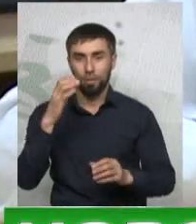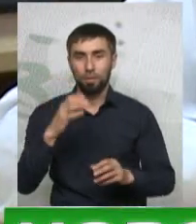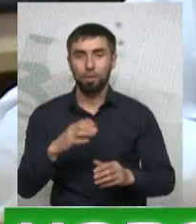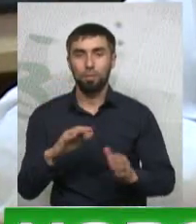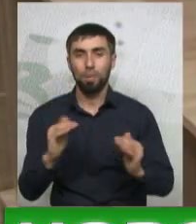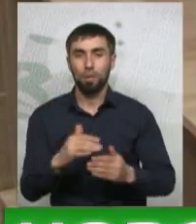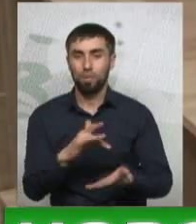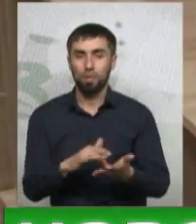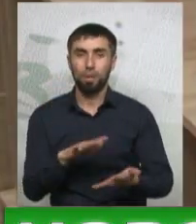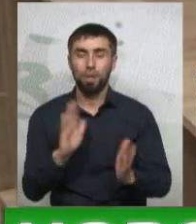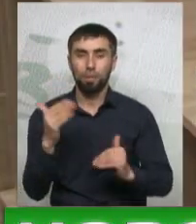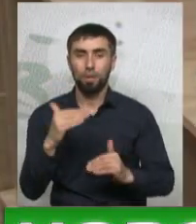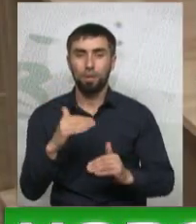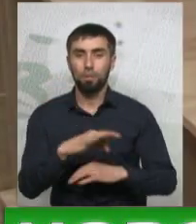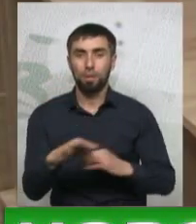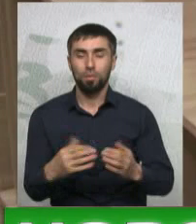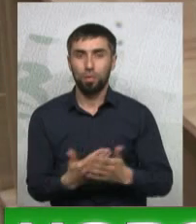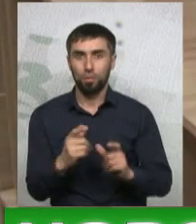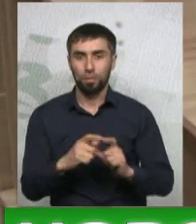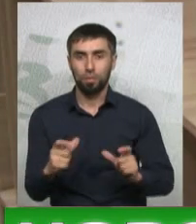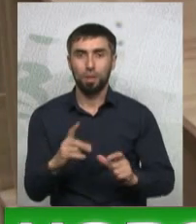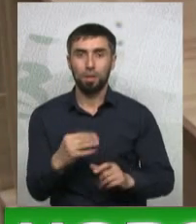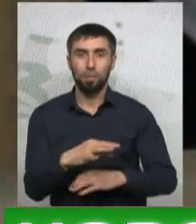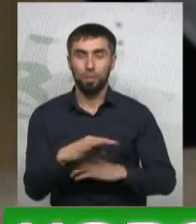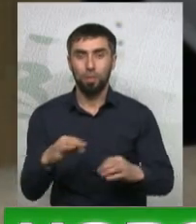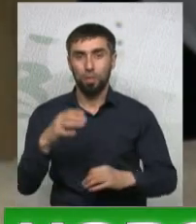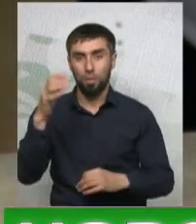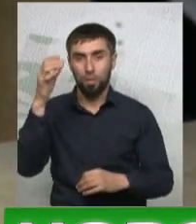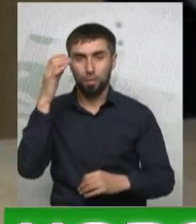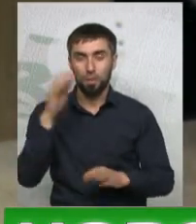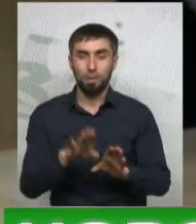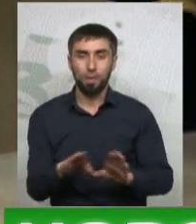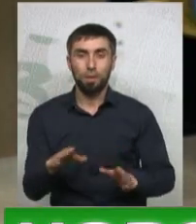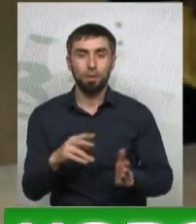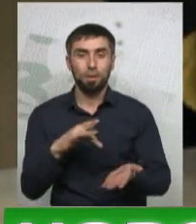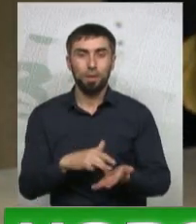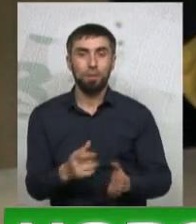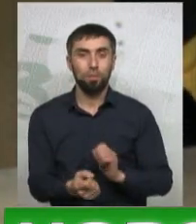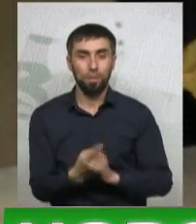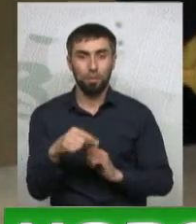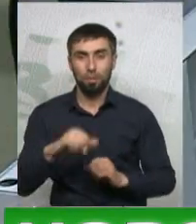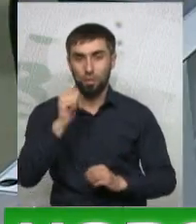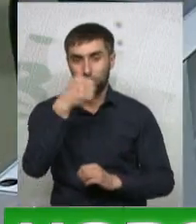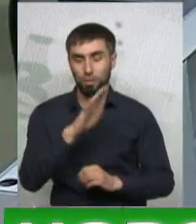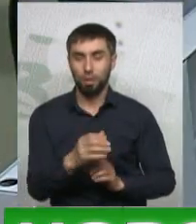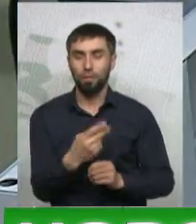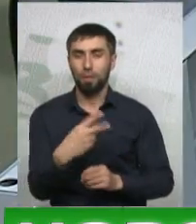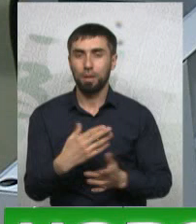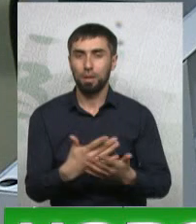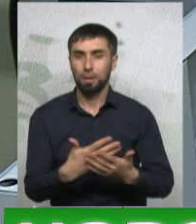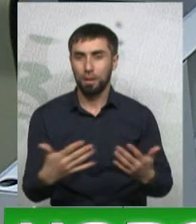малых городов в рамках проекта «Современная школа» нацпроекта образования. Такие центры появятся и в этом году в 20